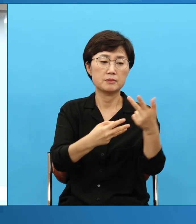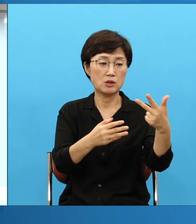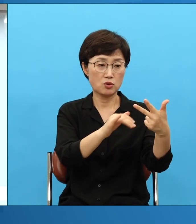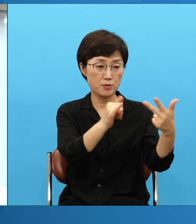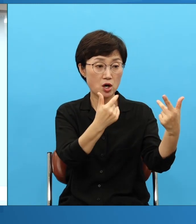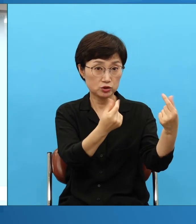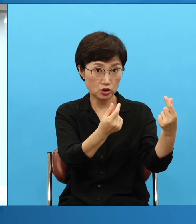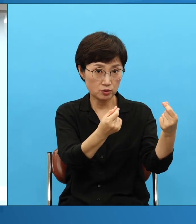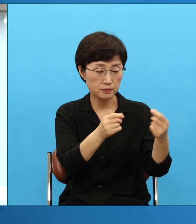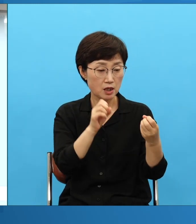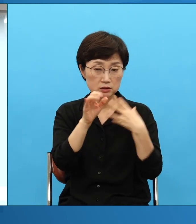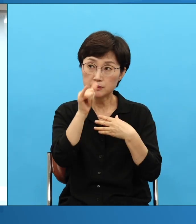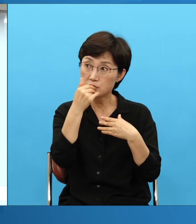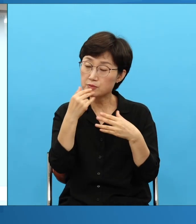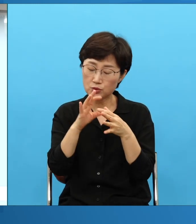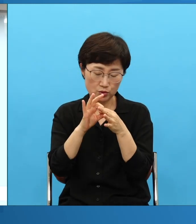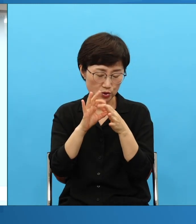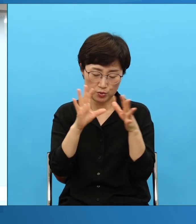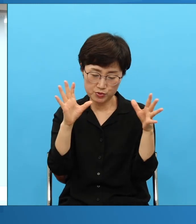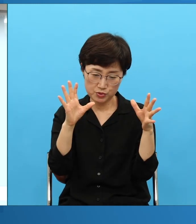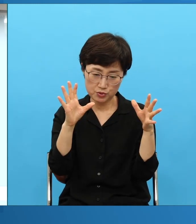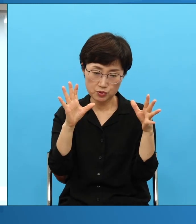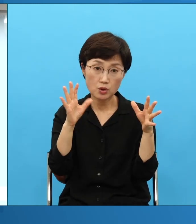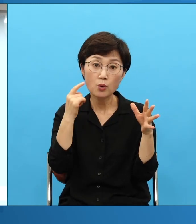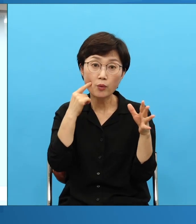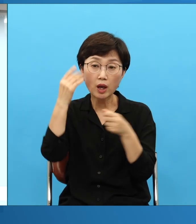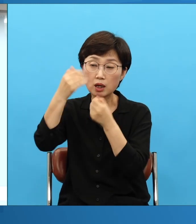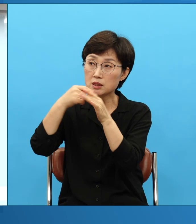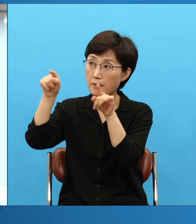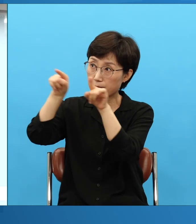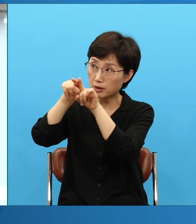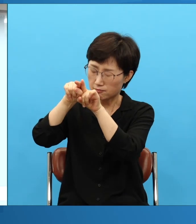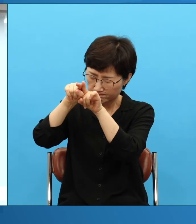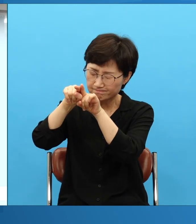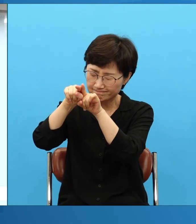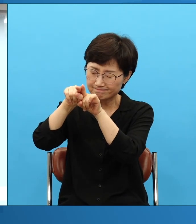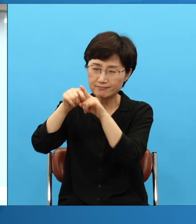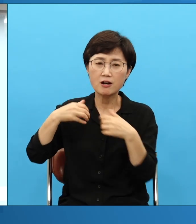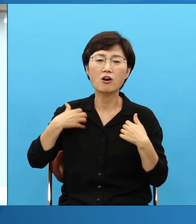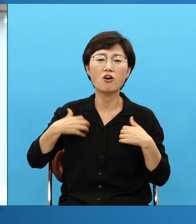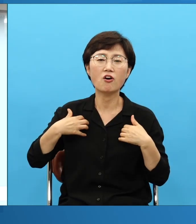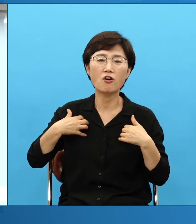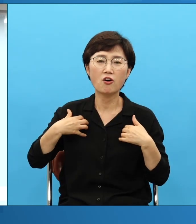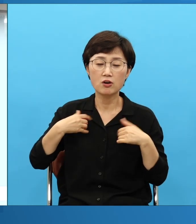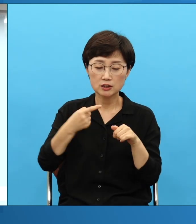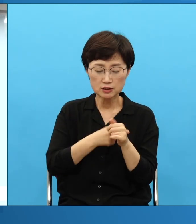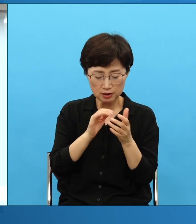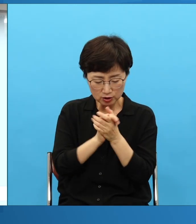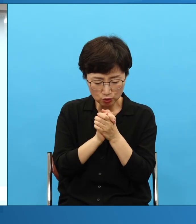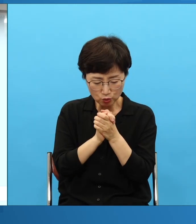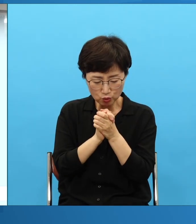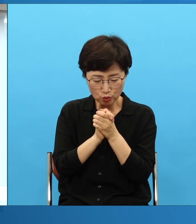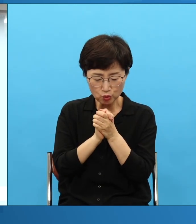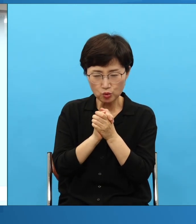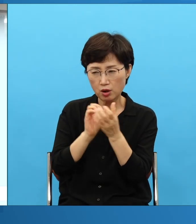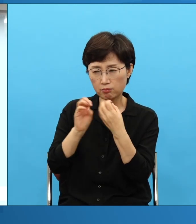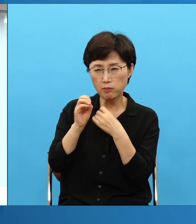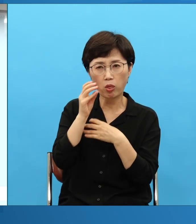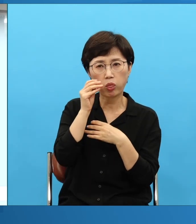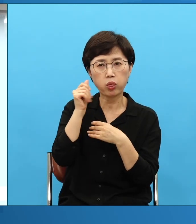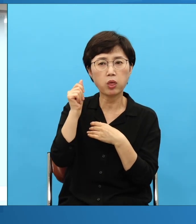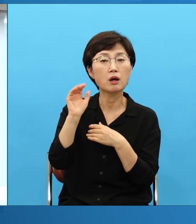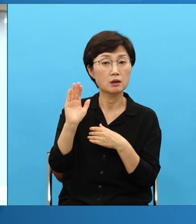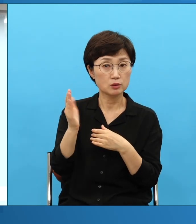7명처럼 응답이 있든 없든 하나님이 나와 함께 하심을 누려야 하고 이것이 기도 응답될 수 있는 조건이라고